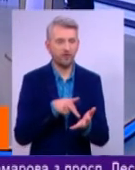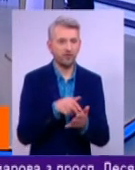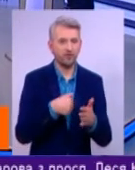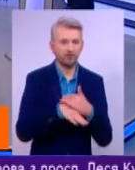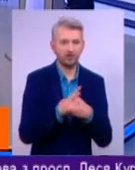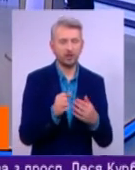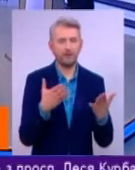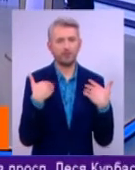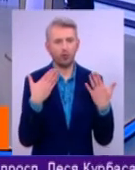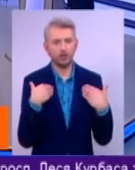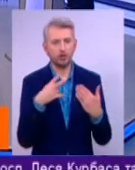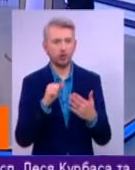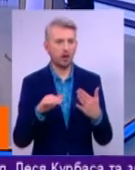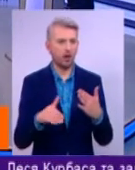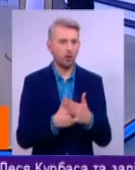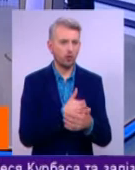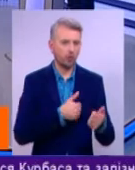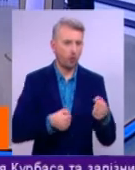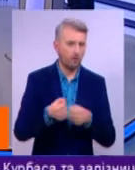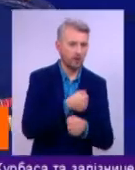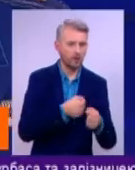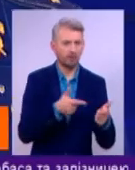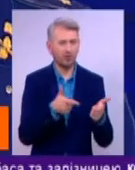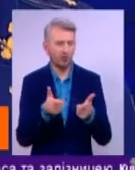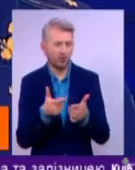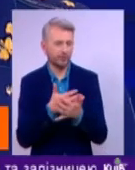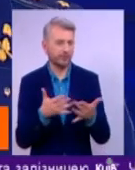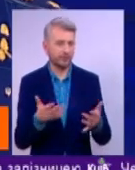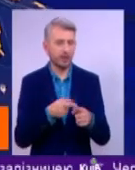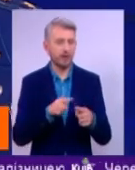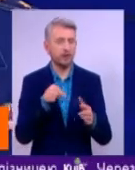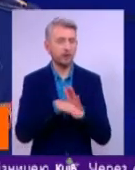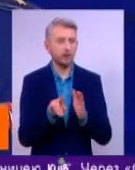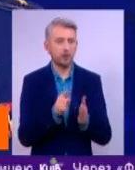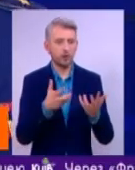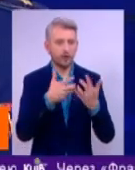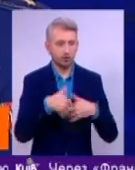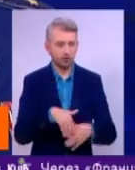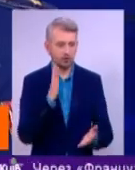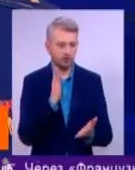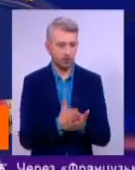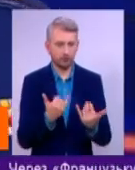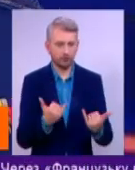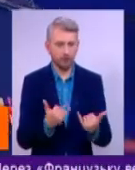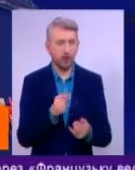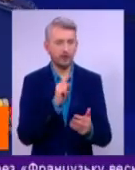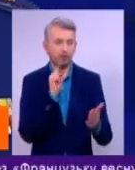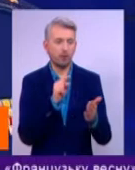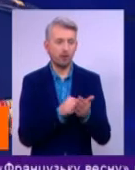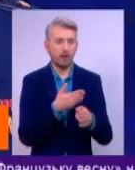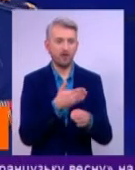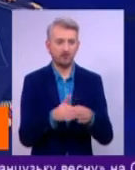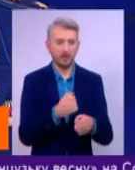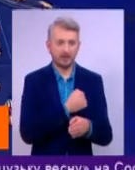відпочинок, на оновлення підготовки і таке інше. І тому це не означає, що автоматично прямо от так. Він попадає в частину,